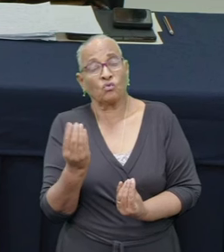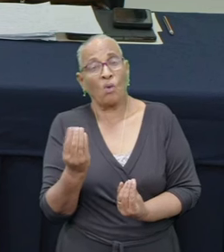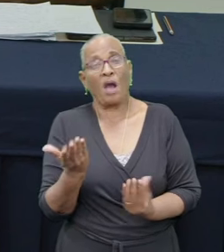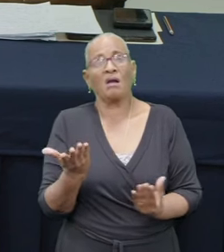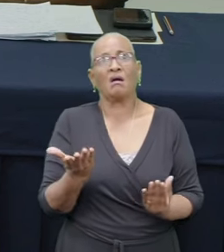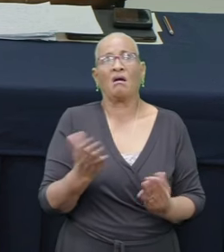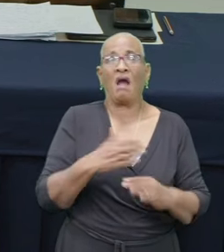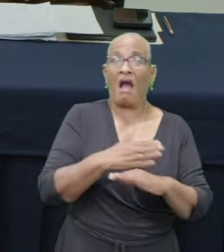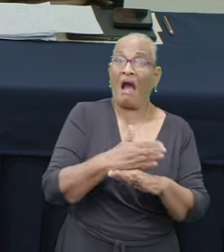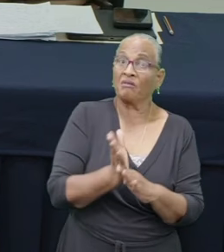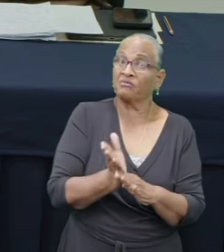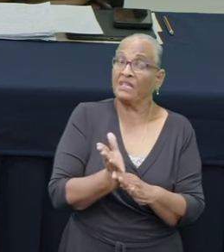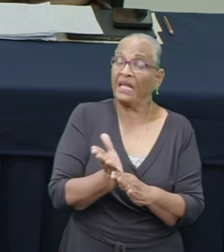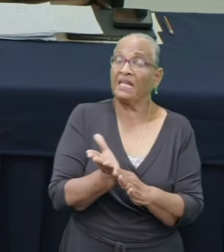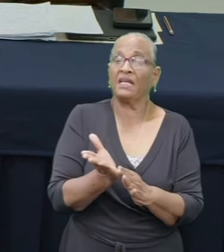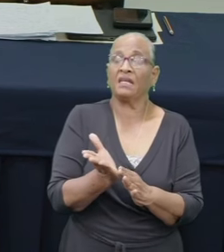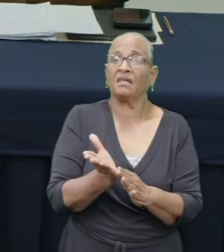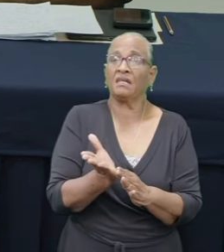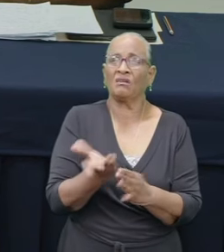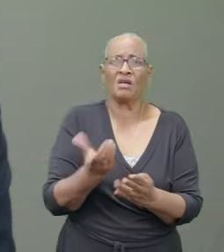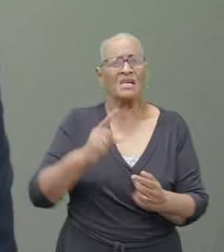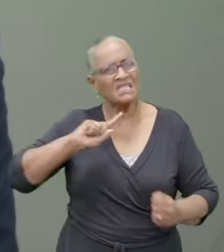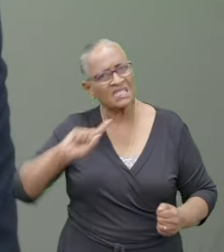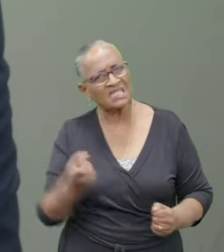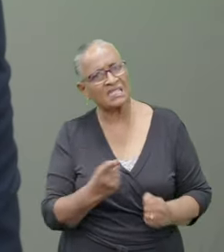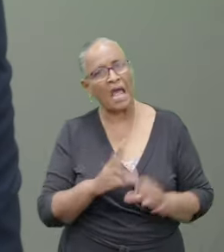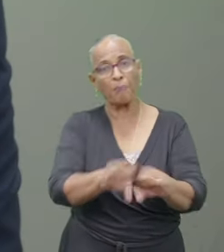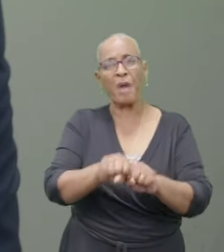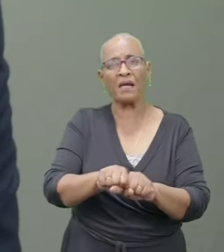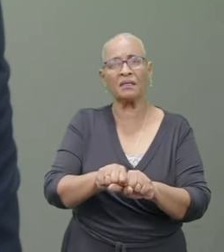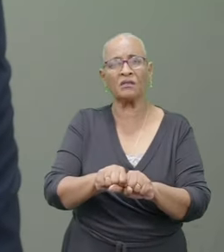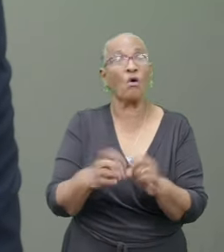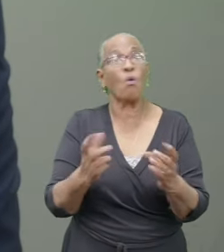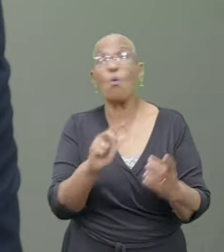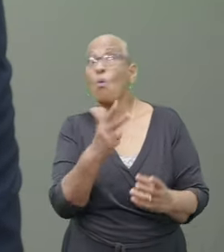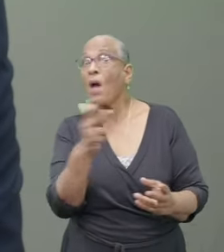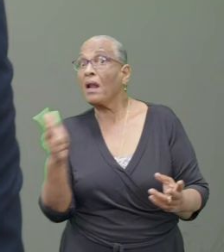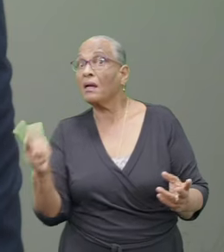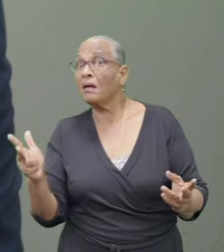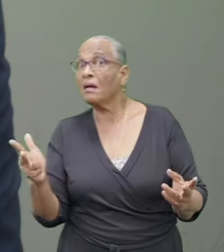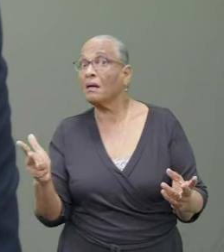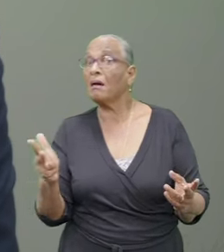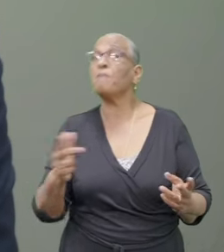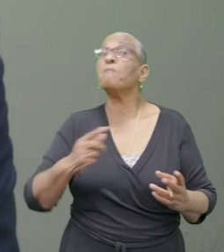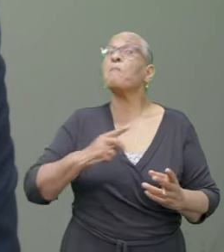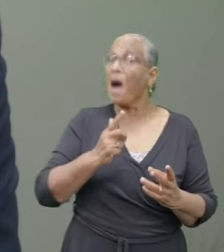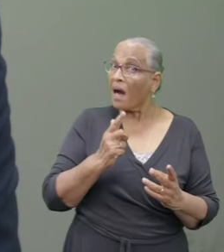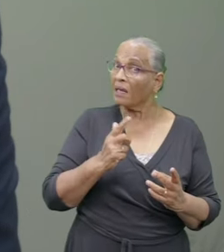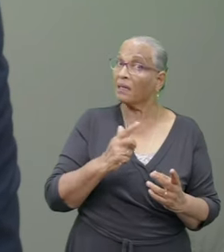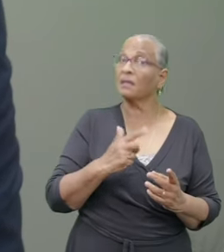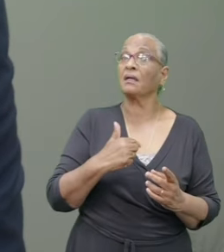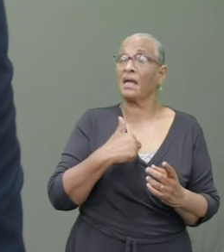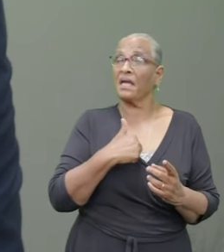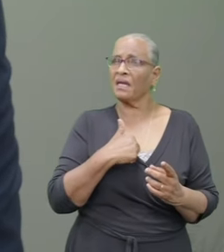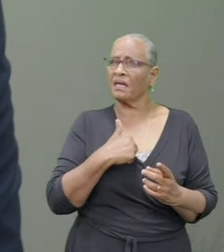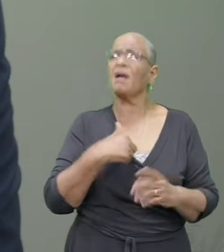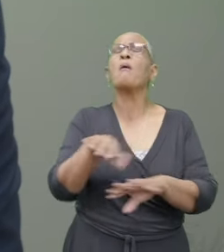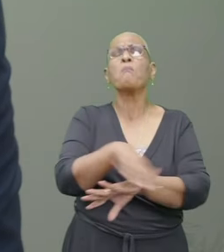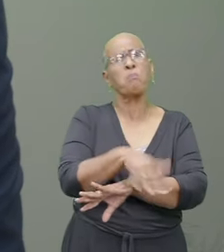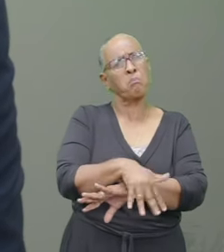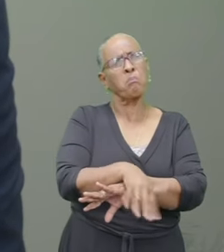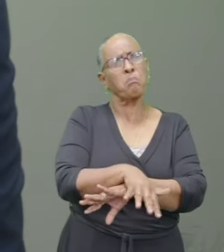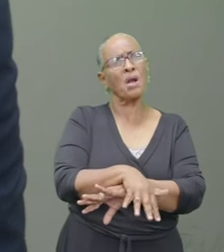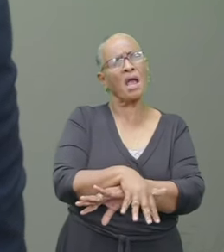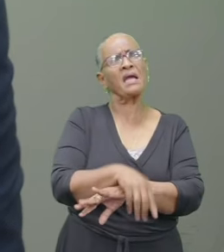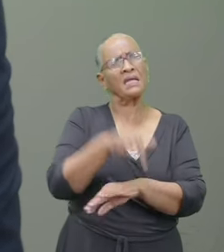wat zijn de afdelingen waar wij snel moeten ingrijpen. Maar ik ben in elk geval wel blij dat er in bepaalde